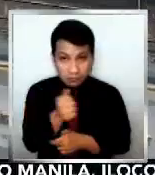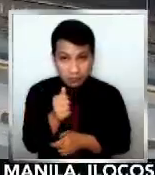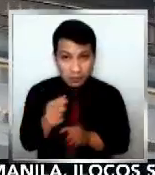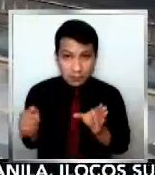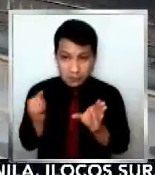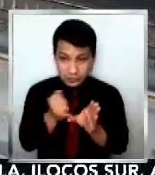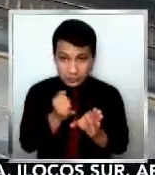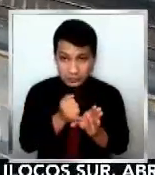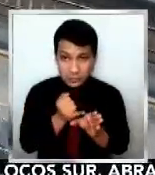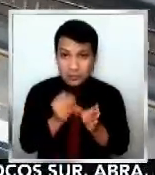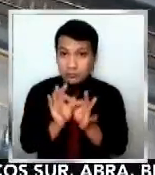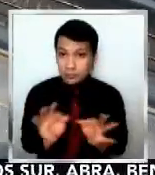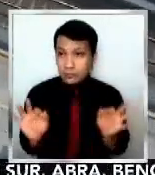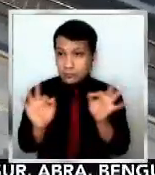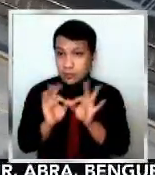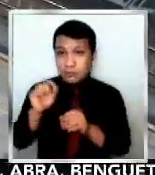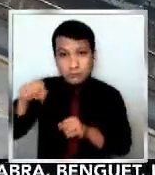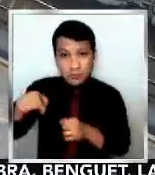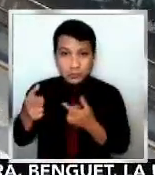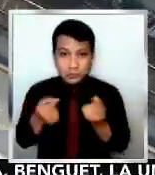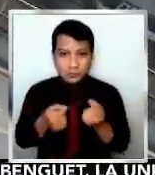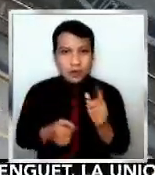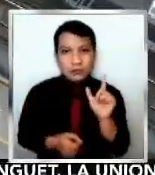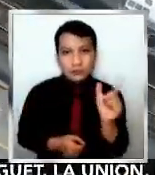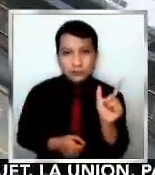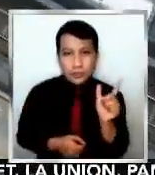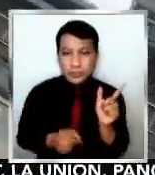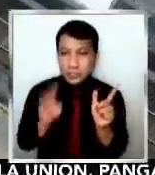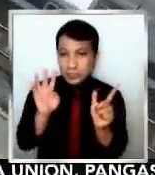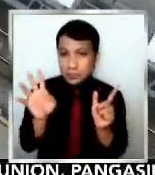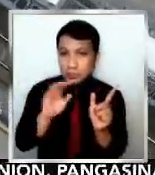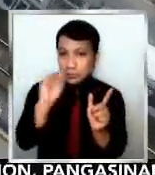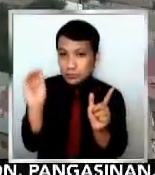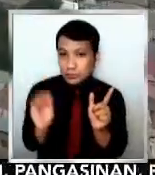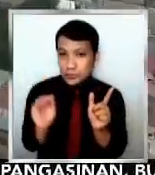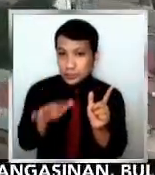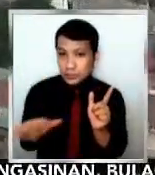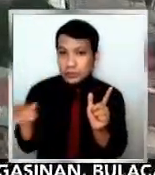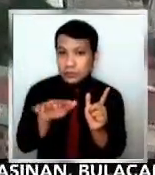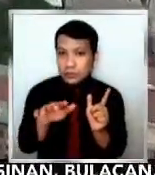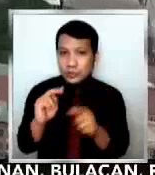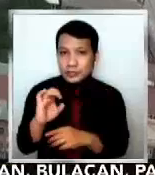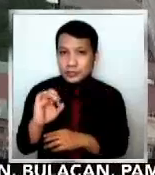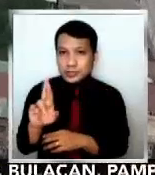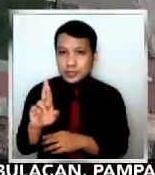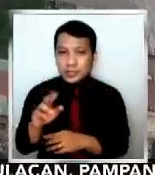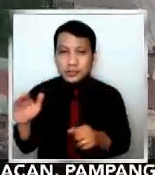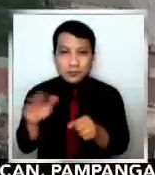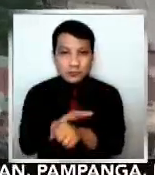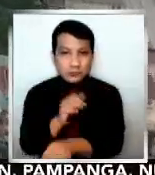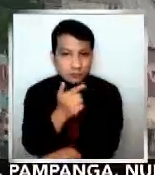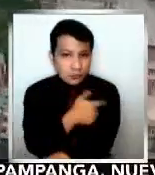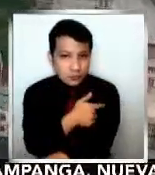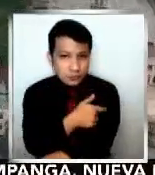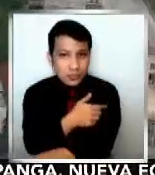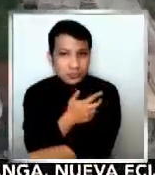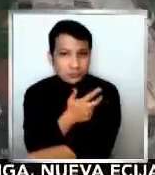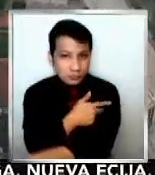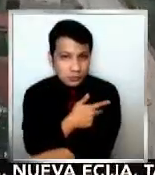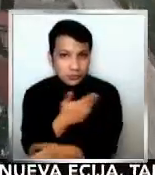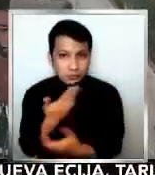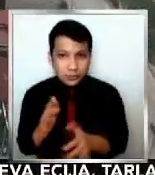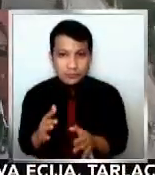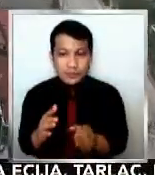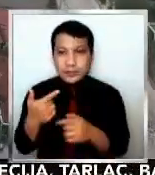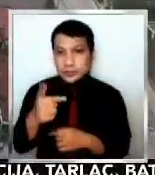raw na gawin ito kapag nasa 20 hanggang 40% na ng NCR ang fully vaccinated. Batay sa datos na nakalap ng GMA News